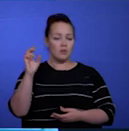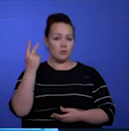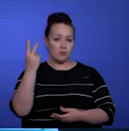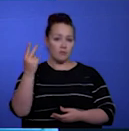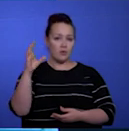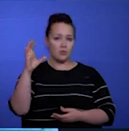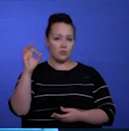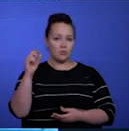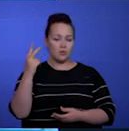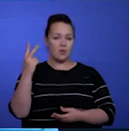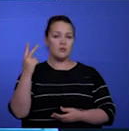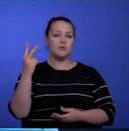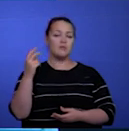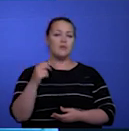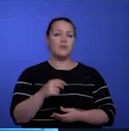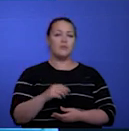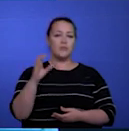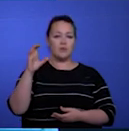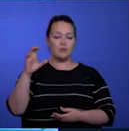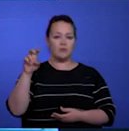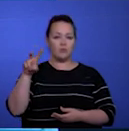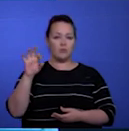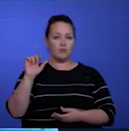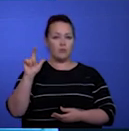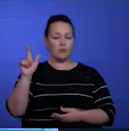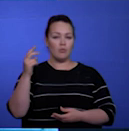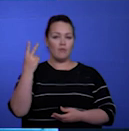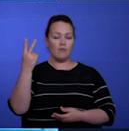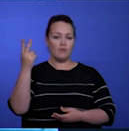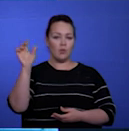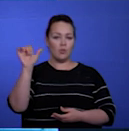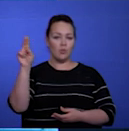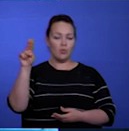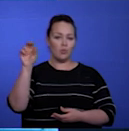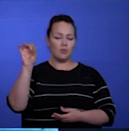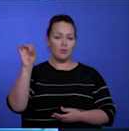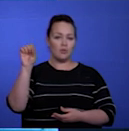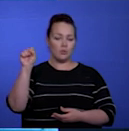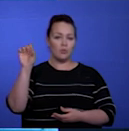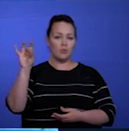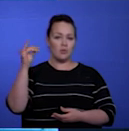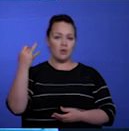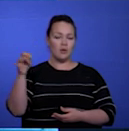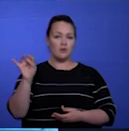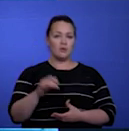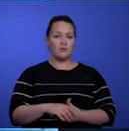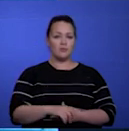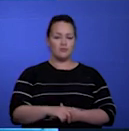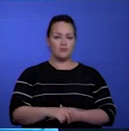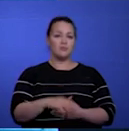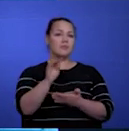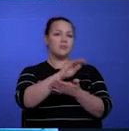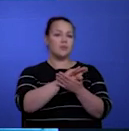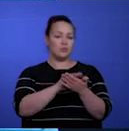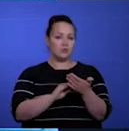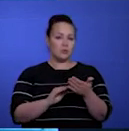глаз на значит 2 слуга и мы знаем что второй удар не записали транскрипцию молодцы